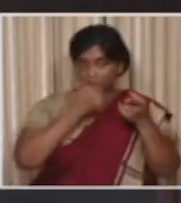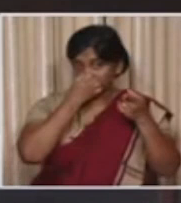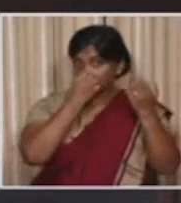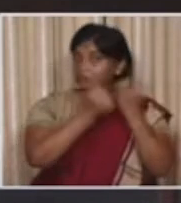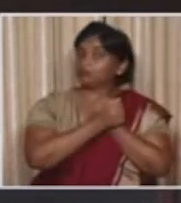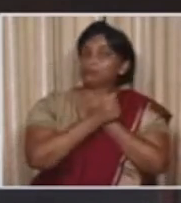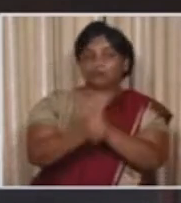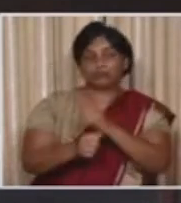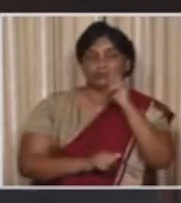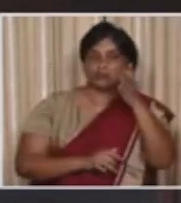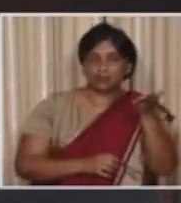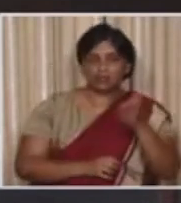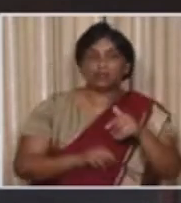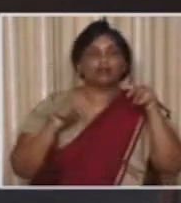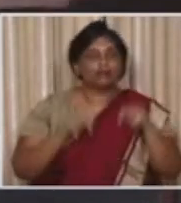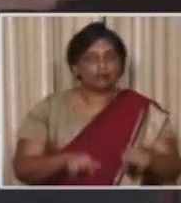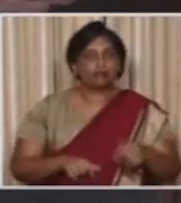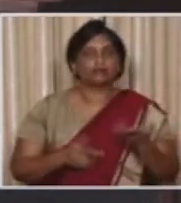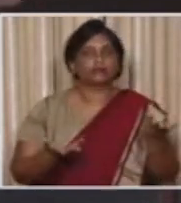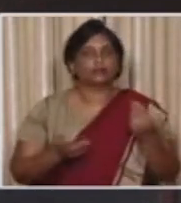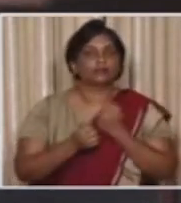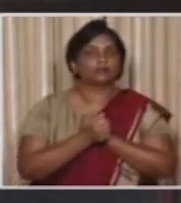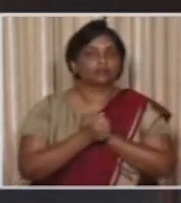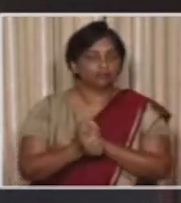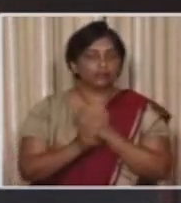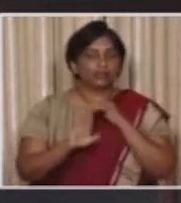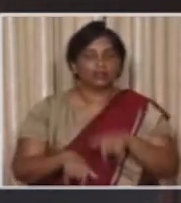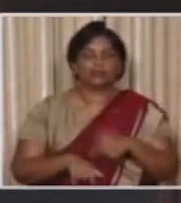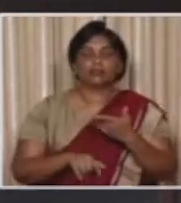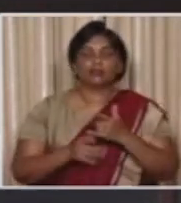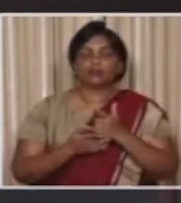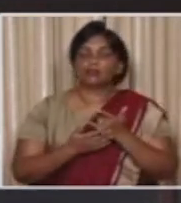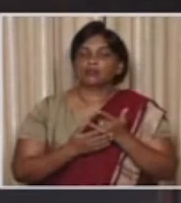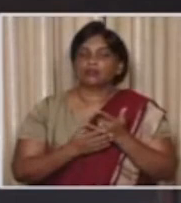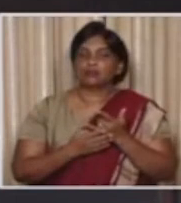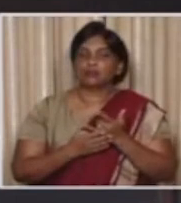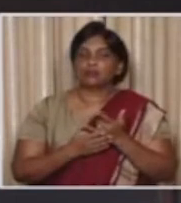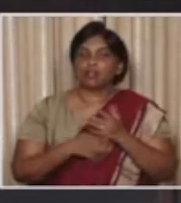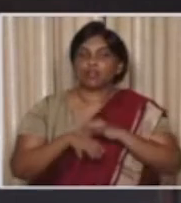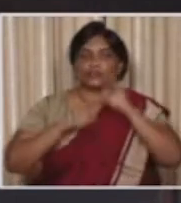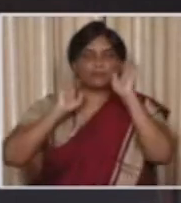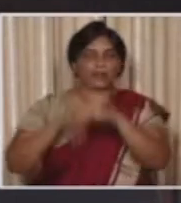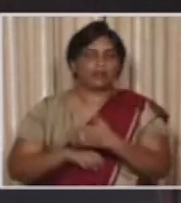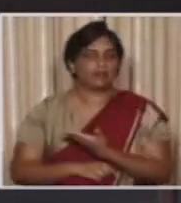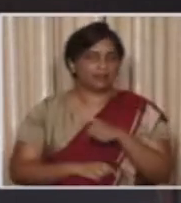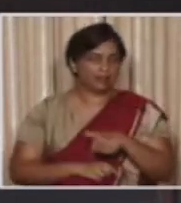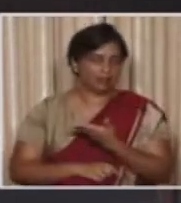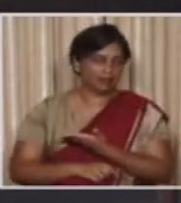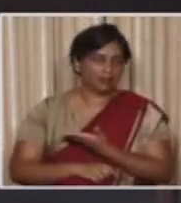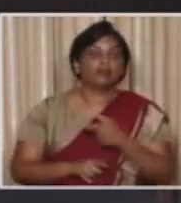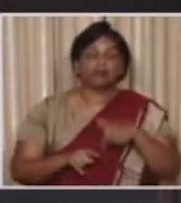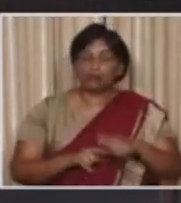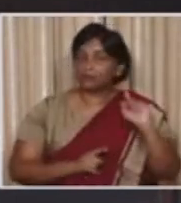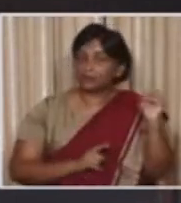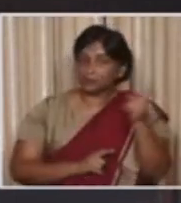ඔයා හිරේ ගිහිලා යන්නේ. අද එතුමා හිරේ යන්න ඉස්සෙල්ලා අද ගිහිලා තියෙනවා රෝහල් ගත වෙලා තියෙනවා. ඉතින් හැම එක්කෙනාම අද